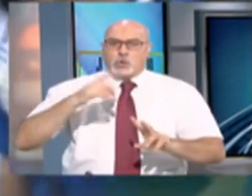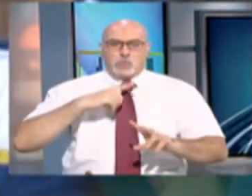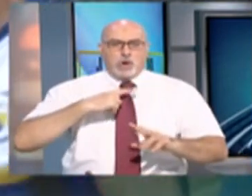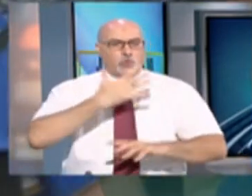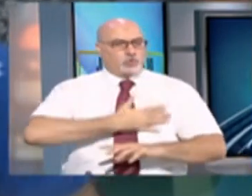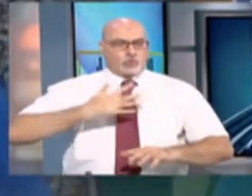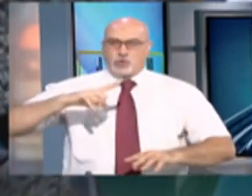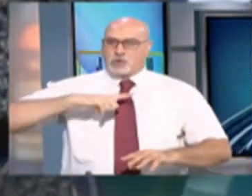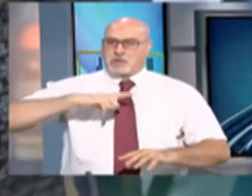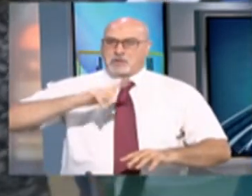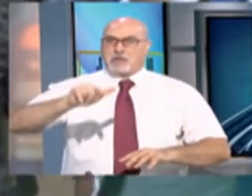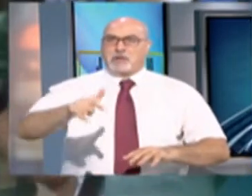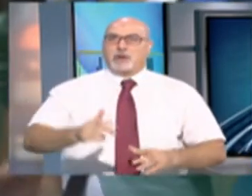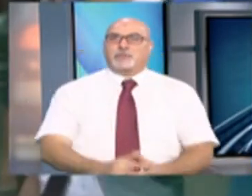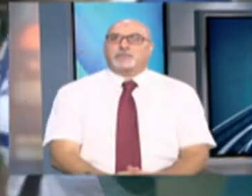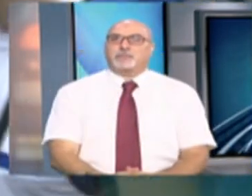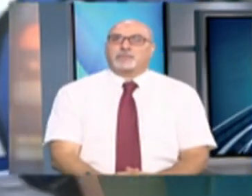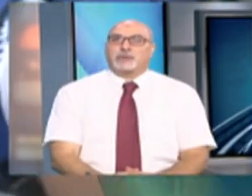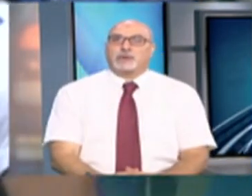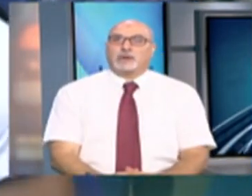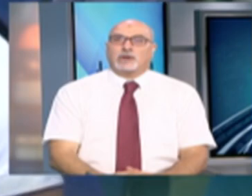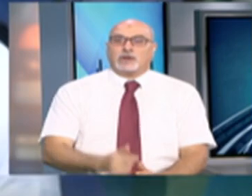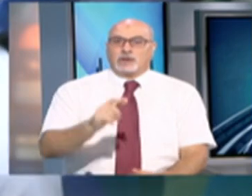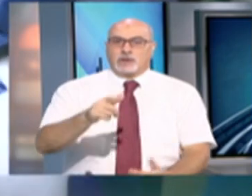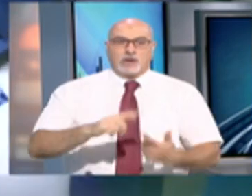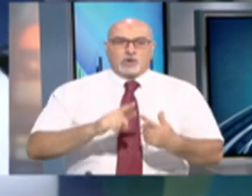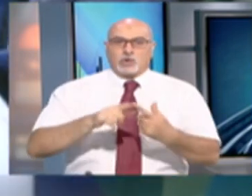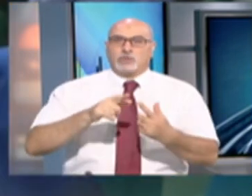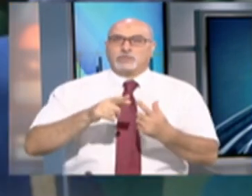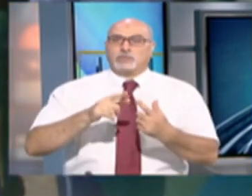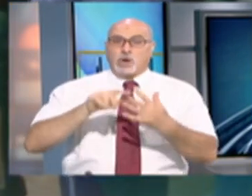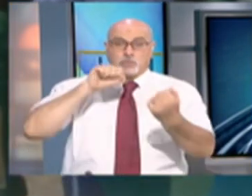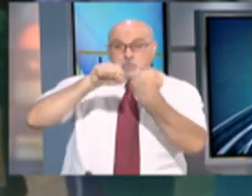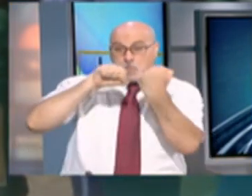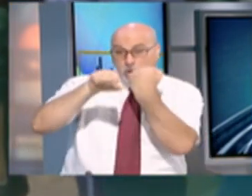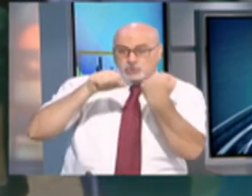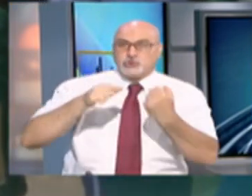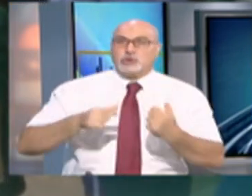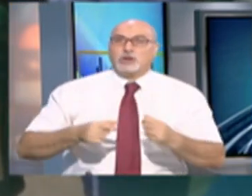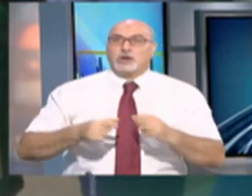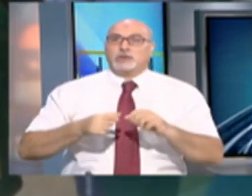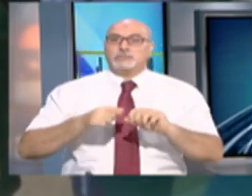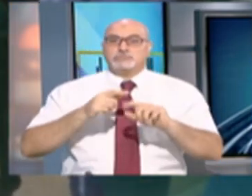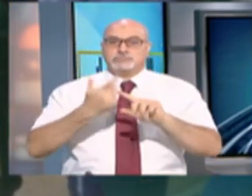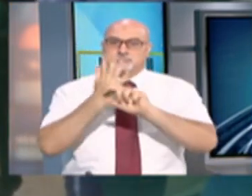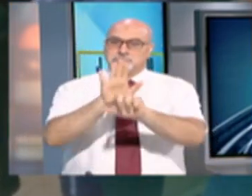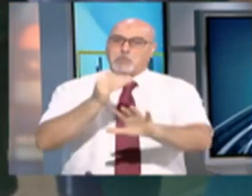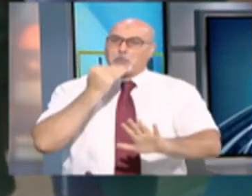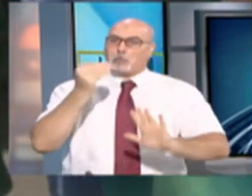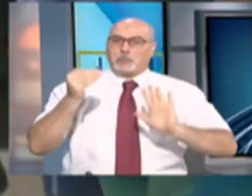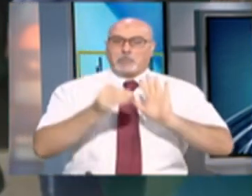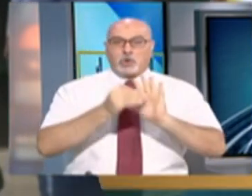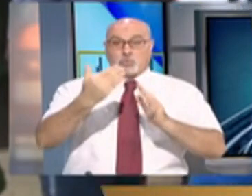وهران. نحن 54 رياضيا وتخصصي هو الملاكمة. سنقدم أفضل ما لدينا